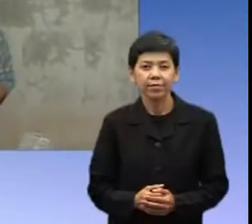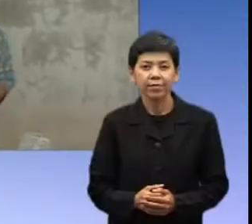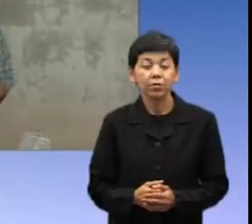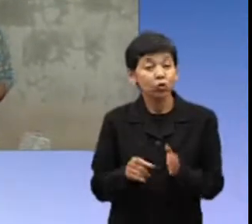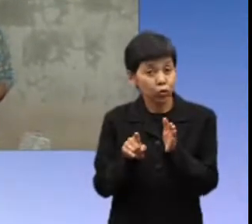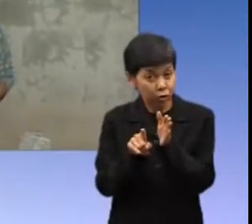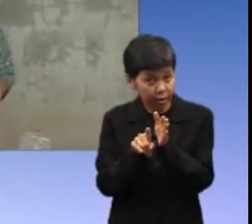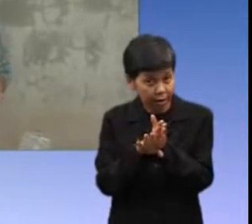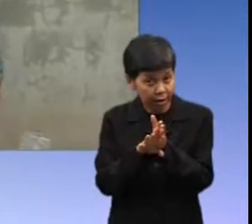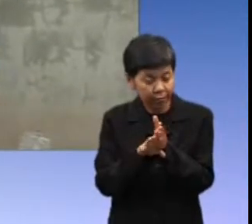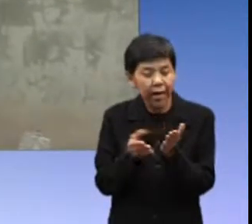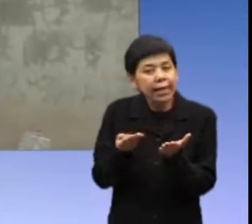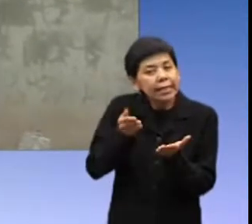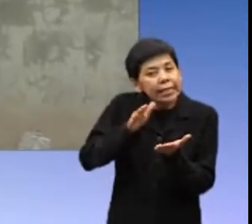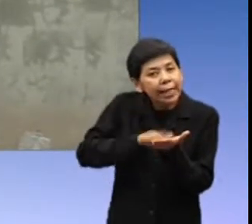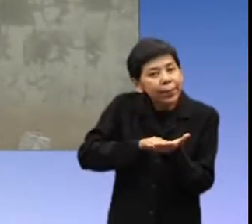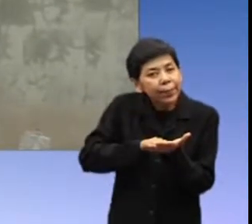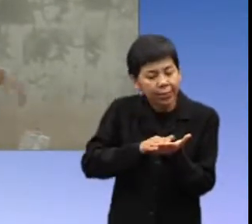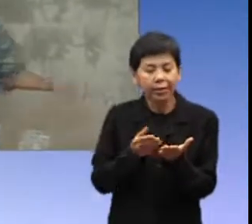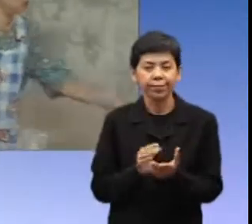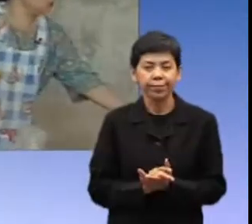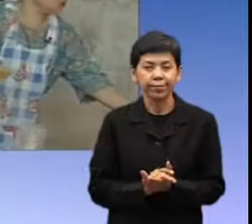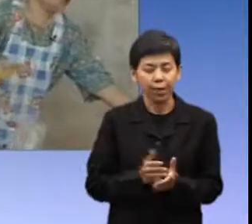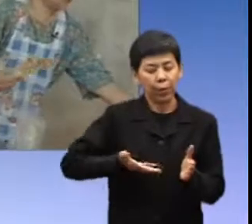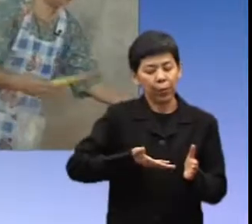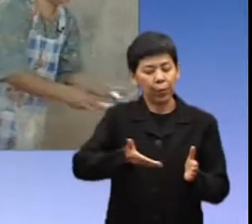และสุดท้ายคือใส่กระเทียมบด